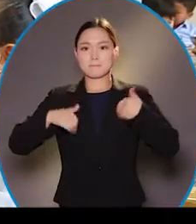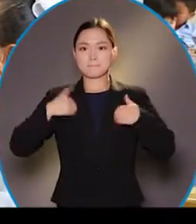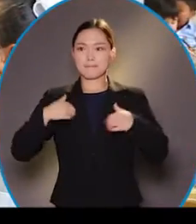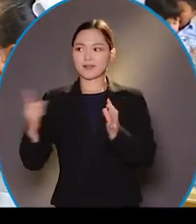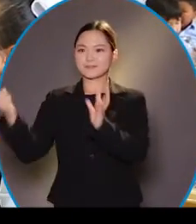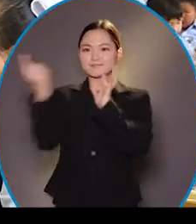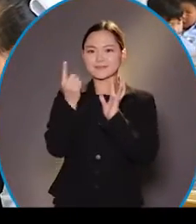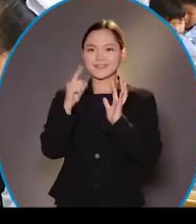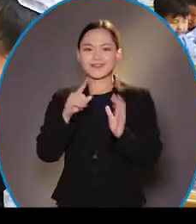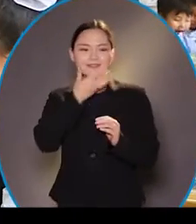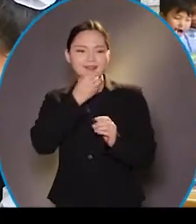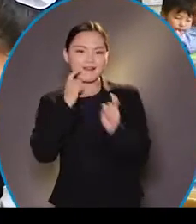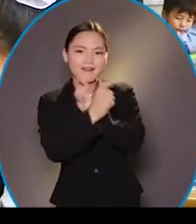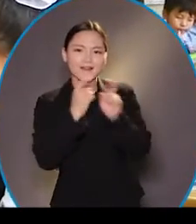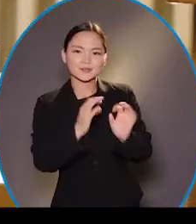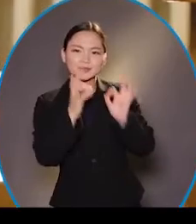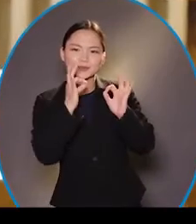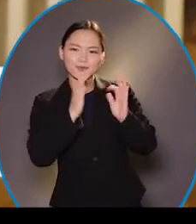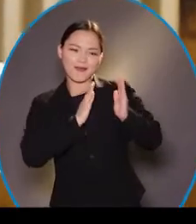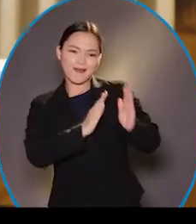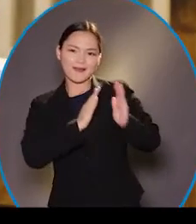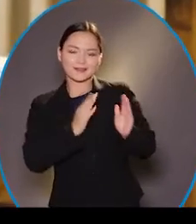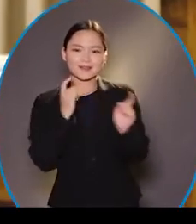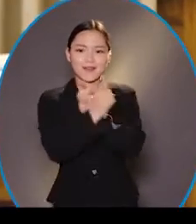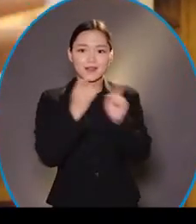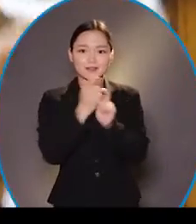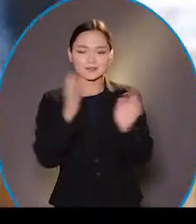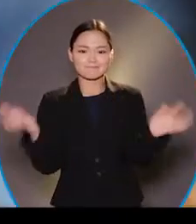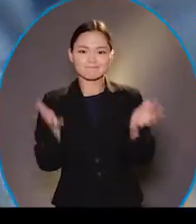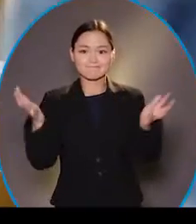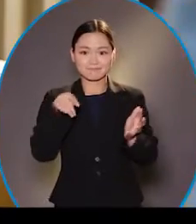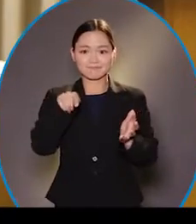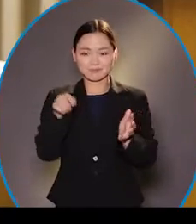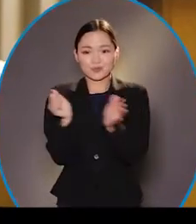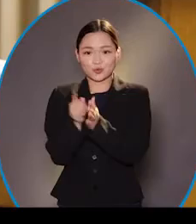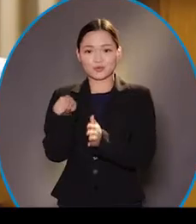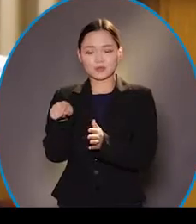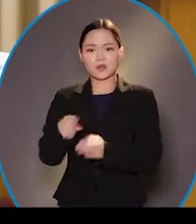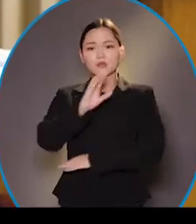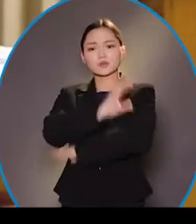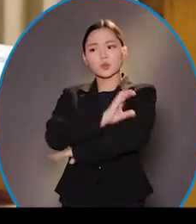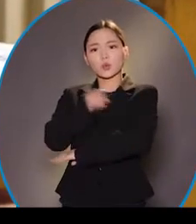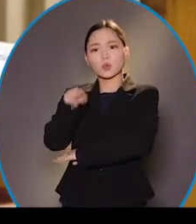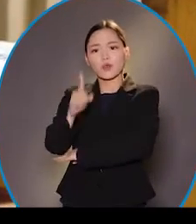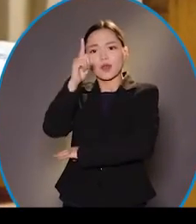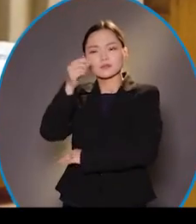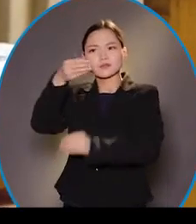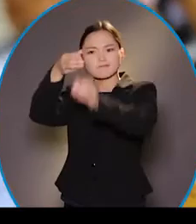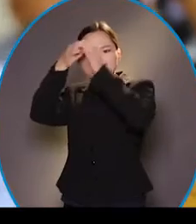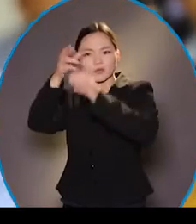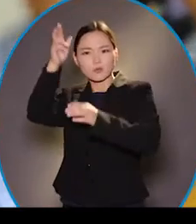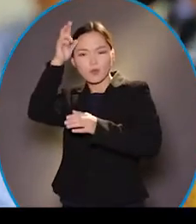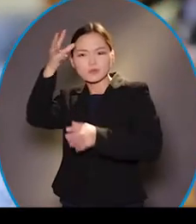хүмүүжүүлэгчид ч ээлдэг зөв харилцаа, хандлагыг төлөвшүүлэхийг эрмэлздэг. Сургуульд зөвхөн эрдэм мэдлэгээс